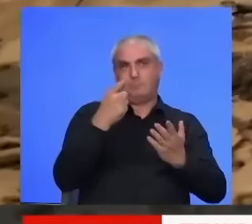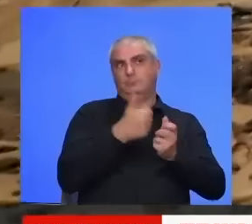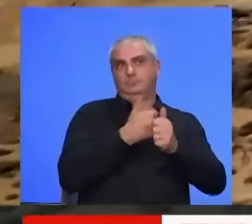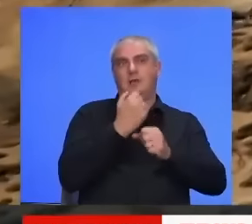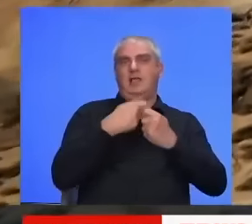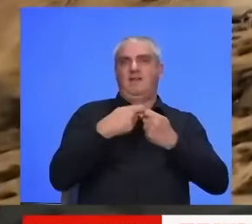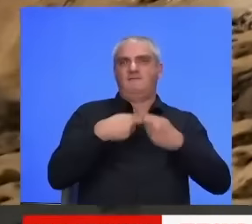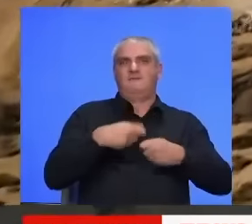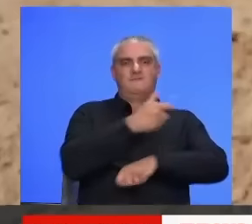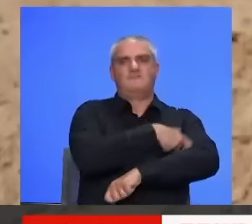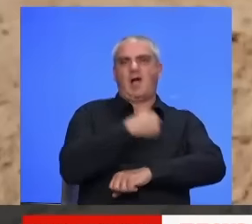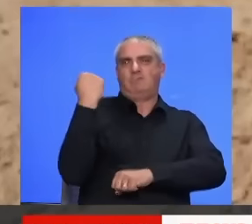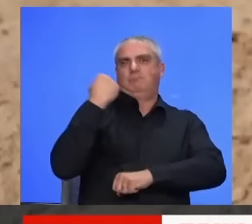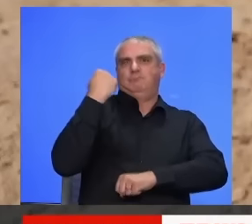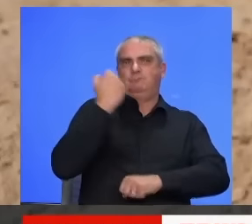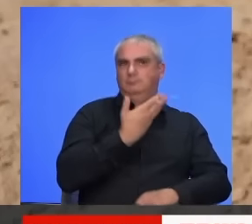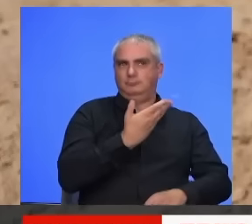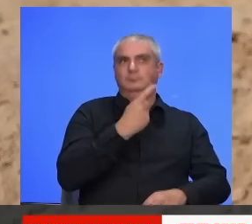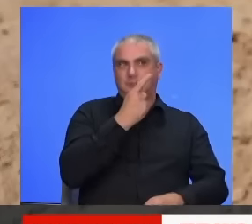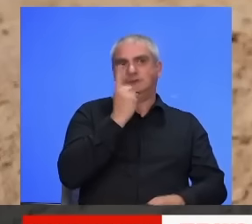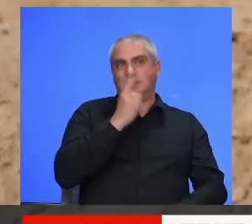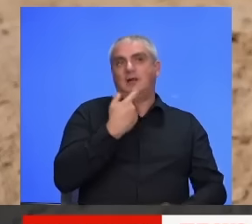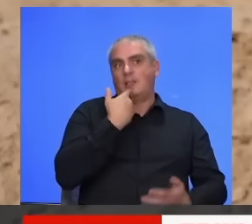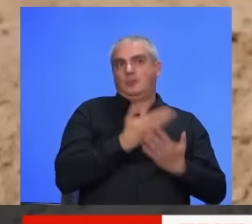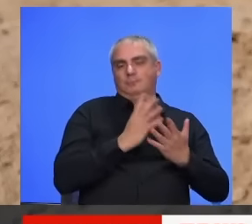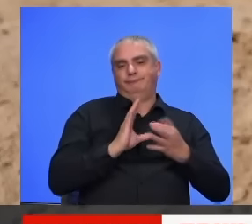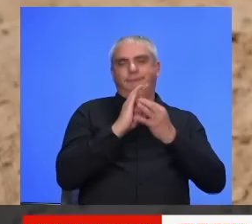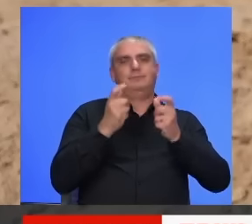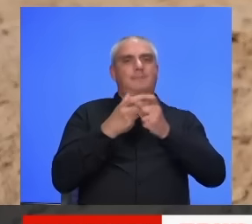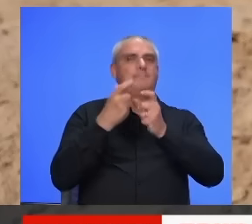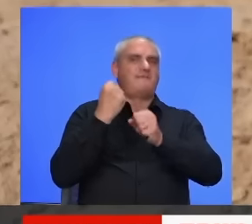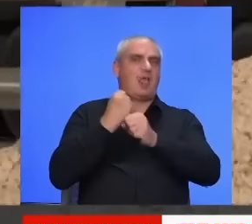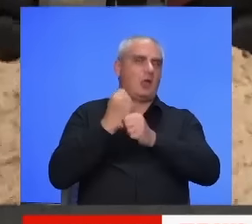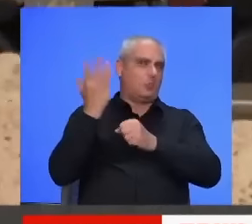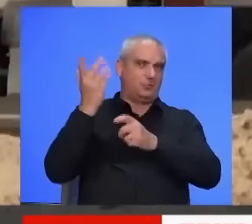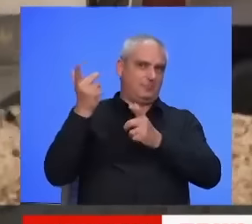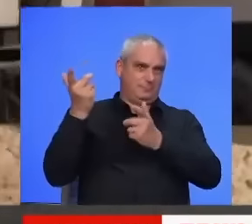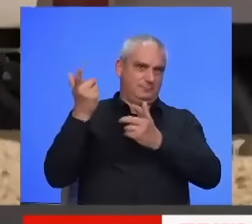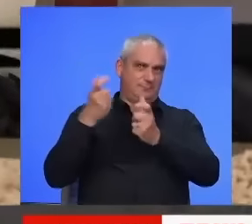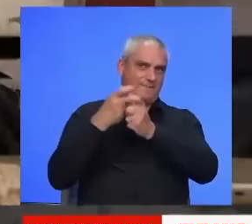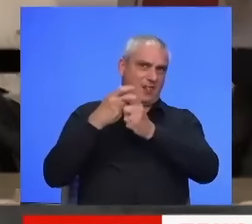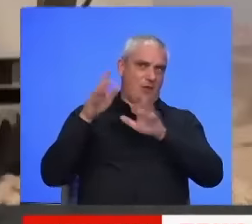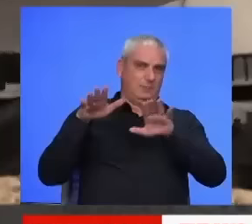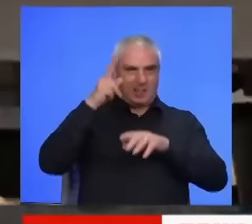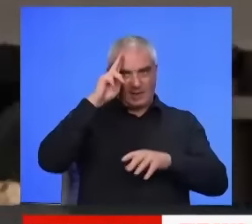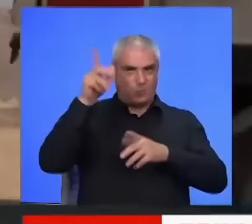חברי הוועדים החזקים, שצריך להודות, מקושרים גם למרכזי המפלגות.